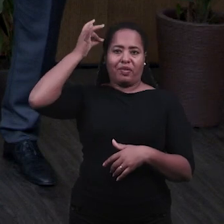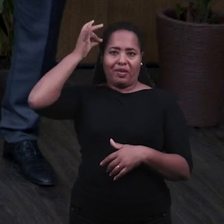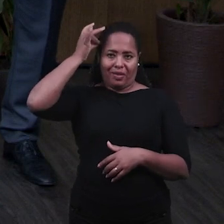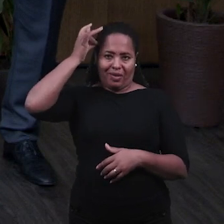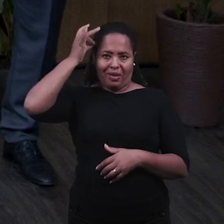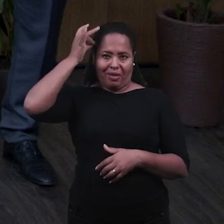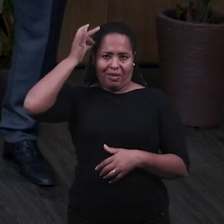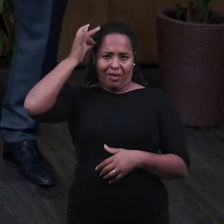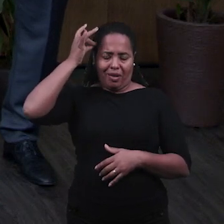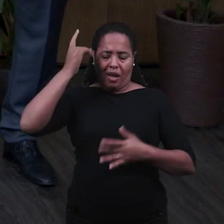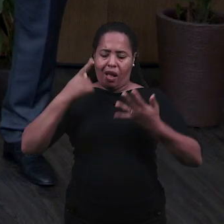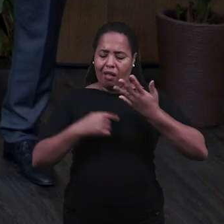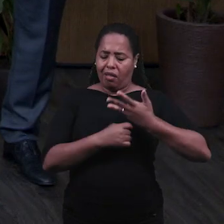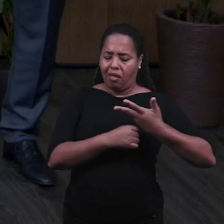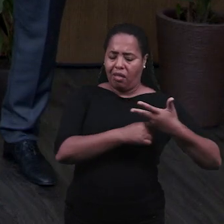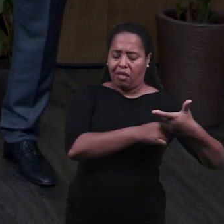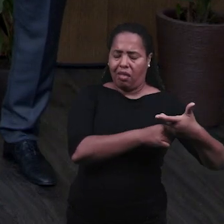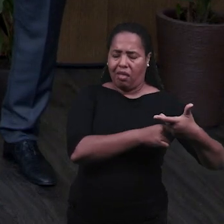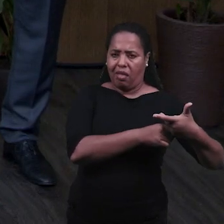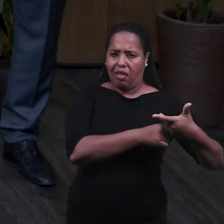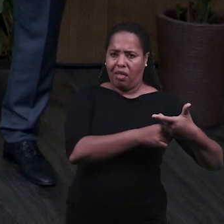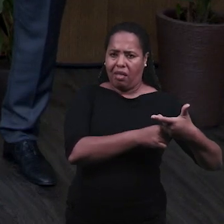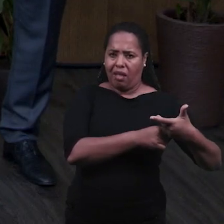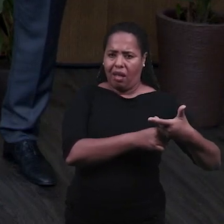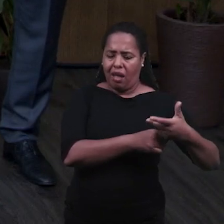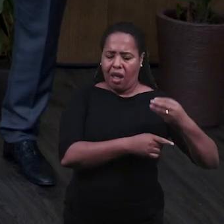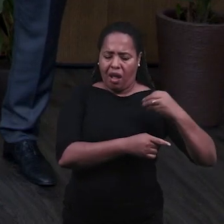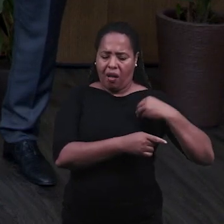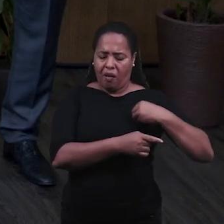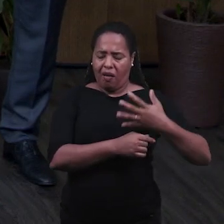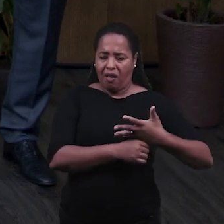se laisser amener par le monde et par le péché.